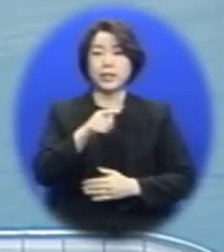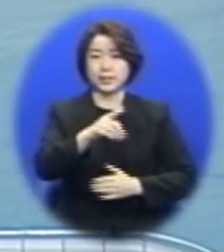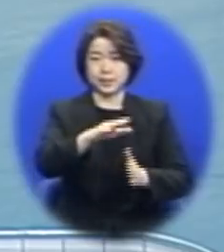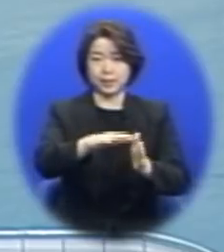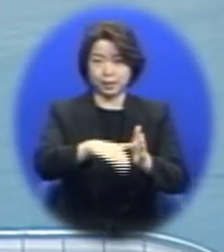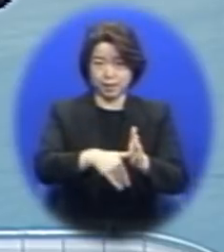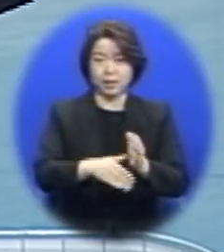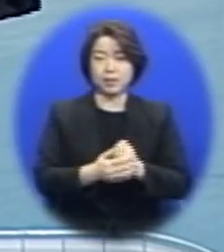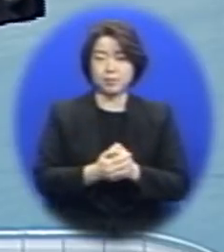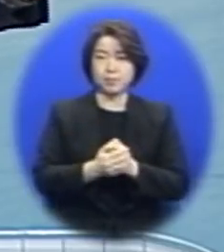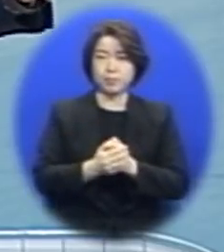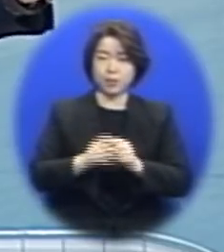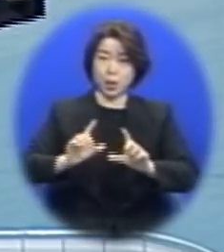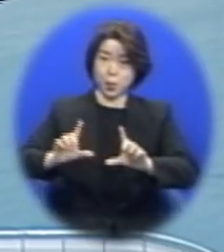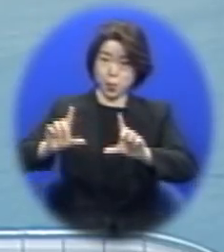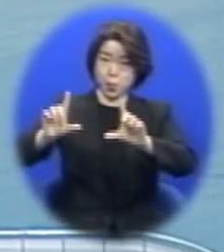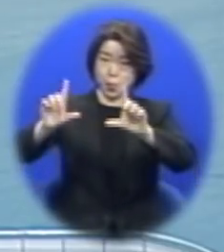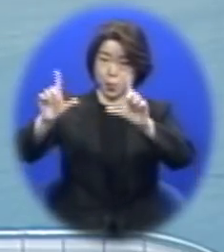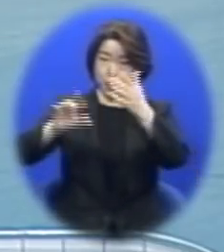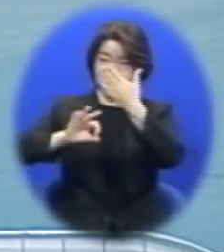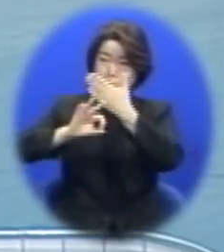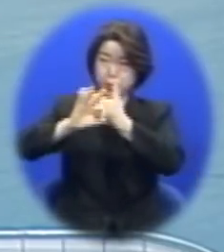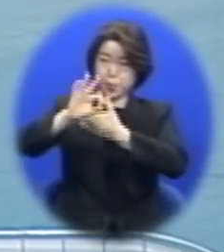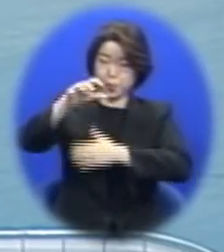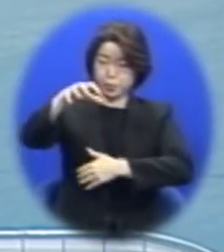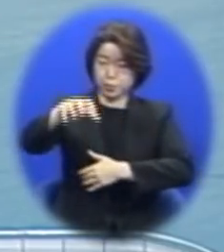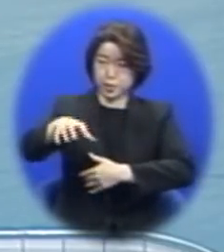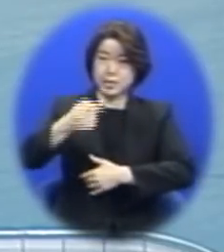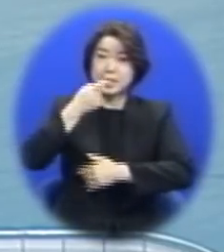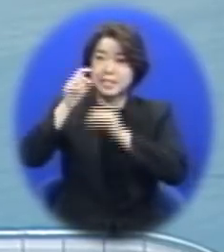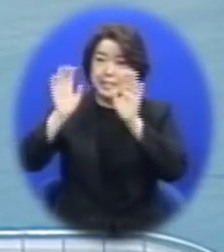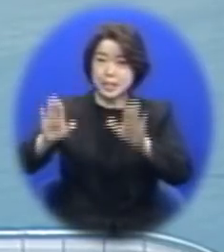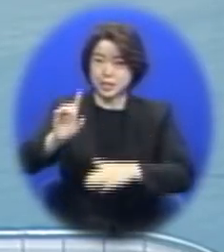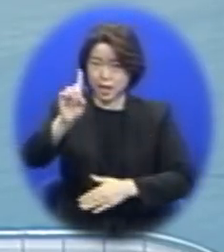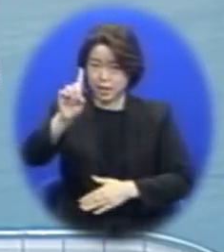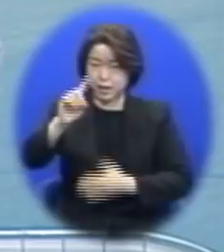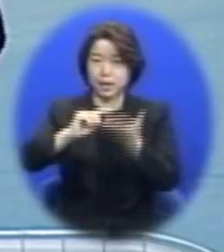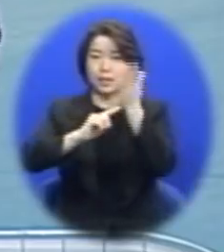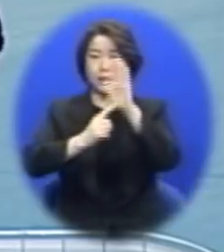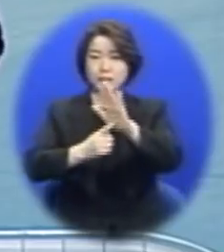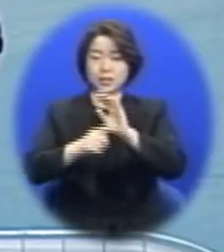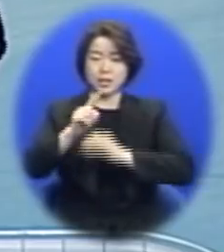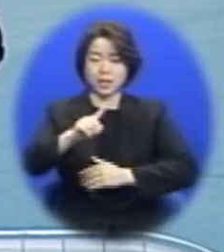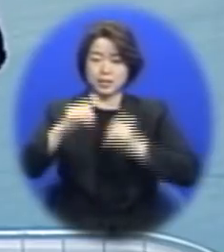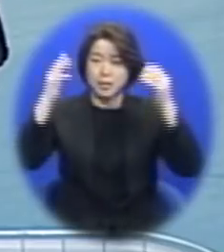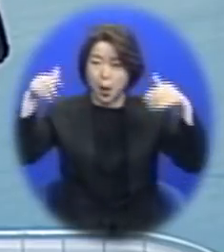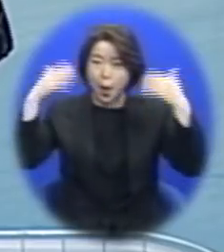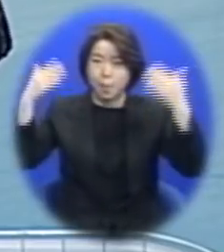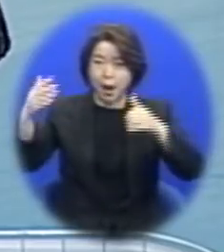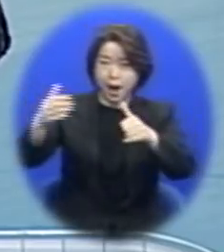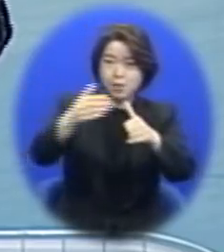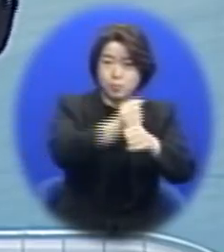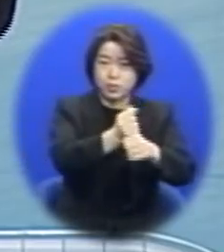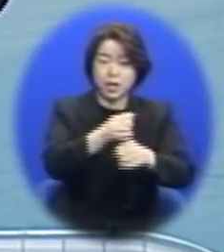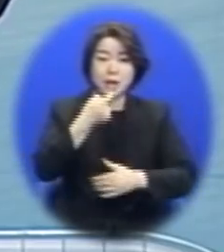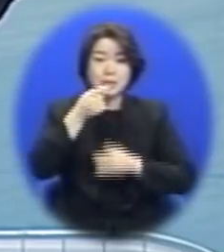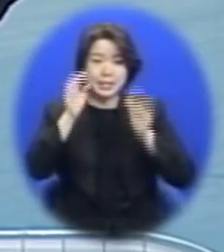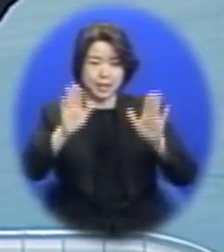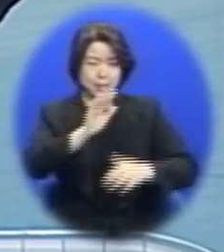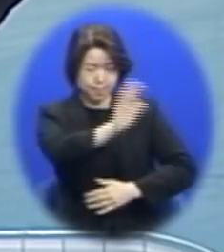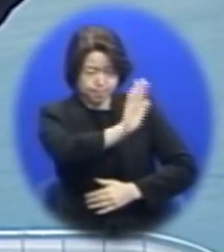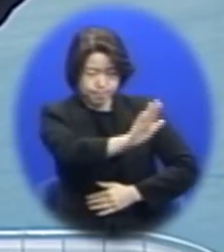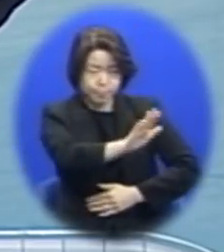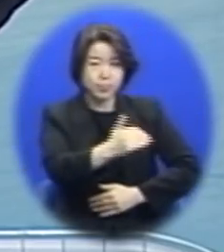그때 해돋는 쪽에서부터 한 천사가 나타나서 큰 소리로 그 바람을 붙잡고 있는 천사들에게